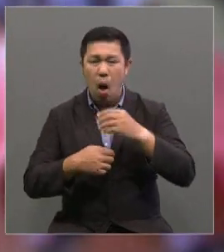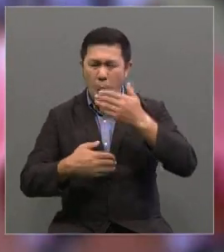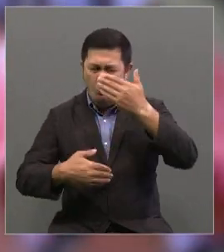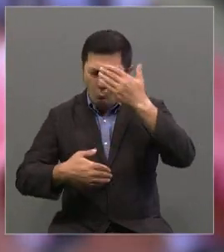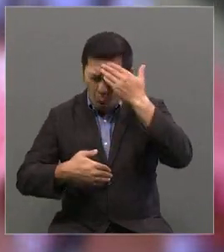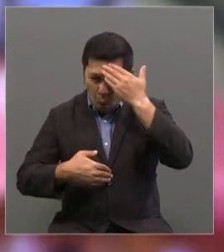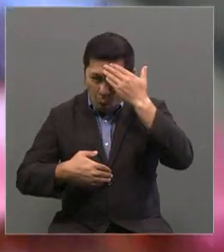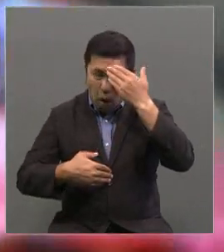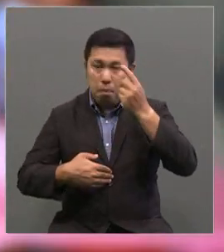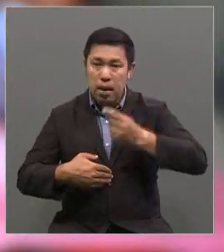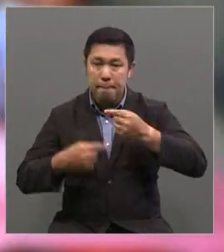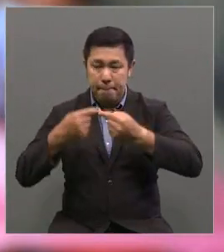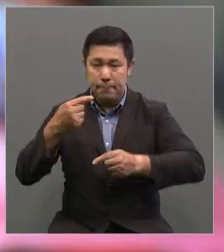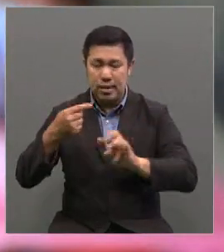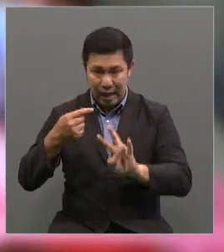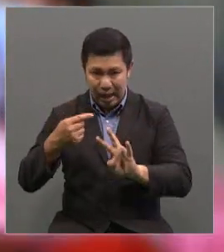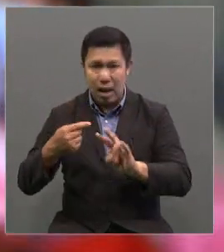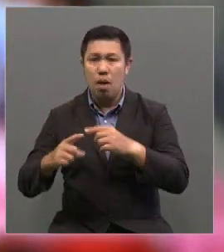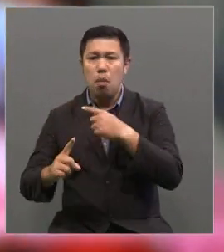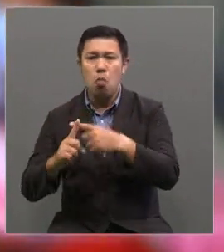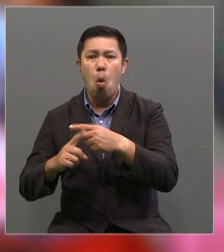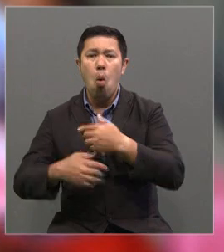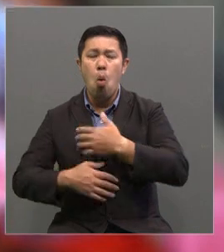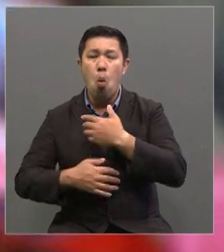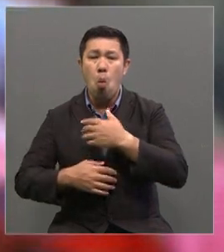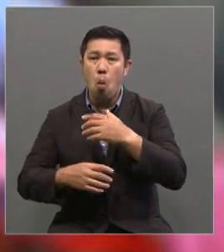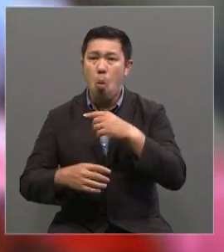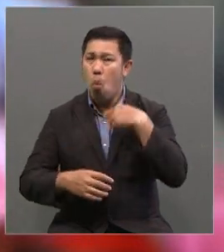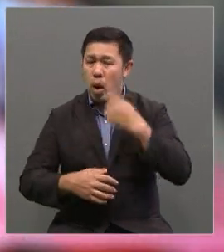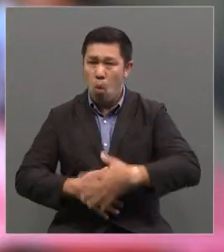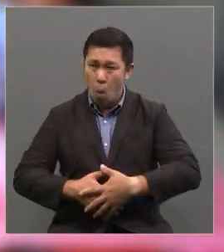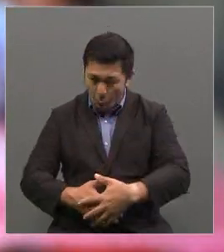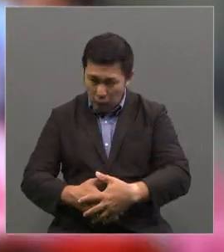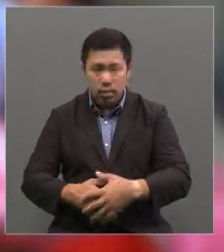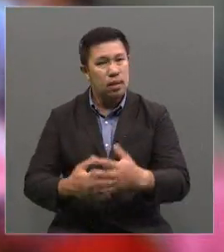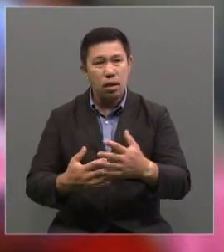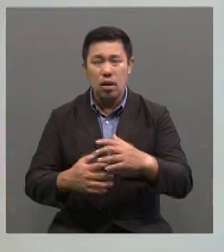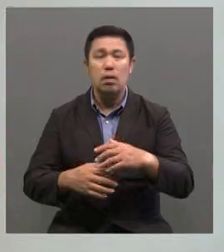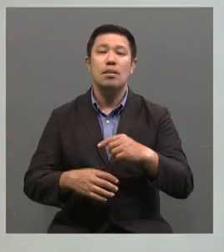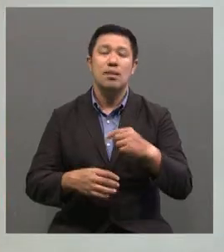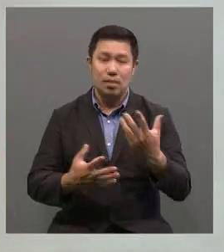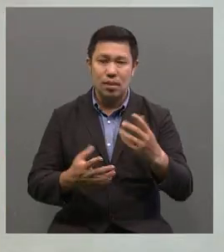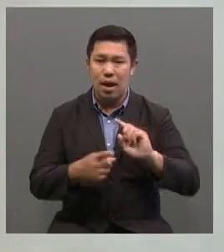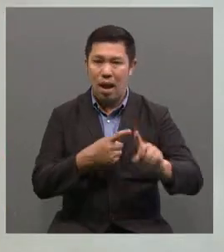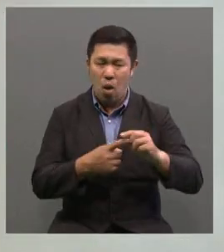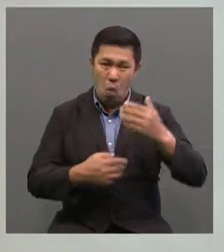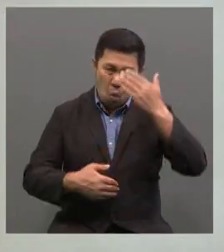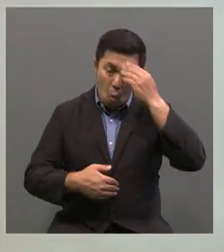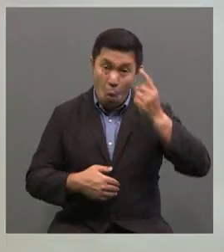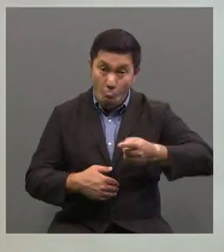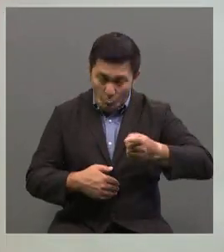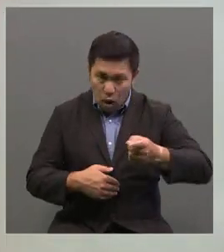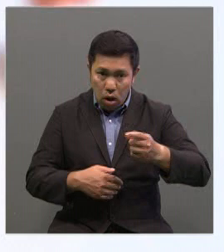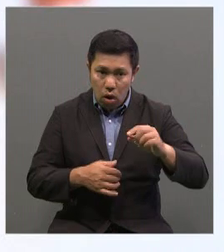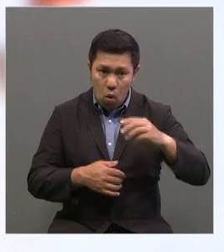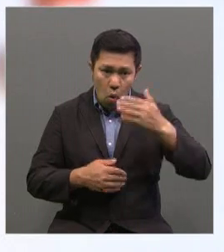ผู้สูงอายุ 60ปีขึ้นไปแล้วก็ 7โรคเรื้อรังแล้วก็หญิงตั้งครรภ์ผู้ที่มีโรคประจำตัวเรื้อรังด้วยนะครับถ้าหาก